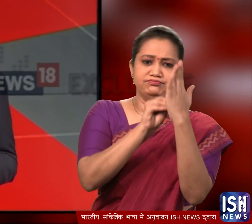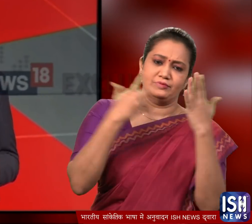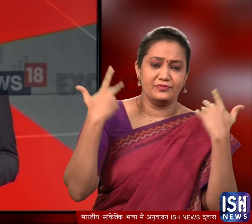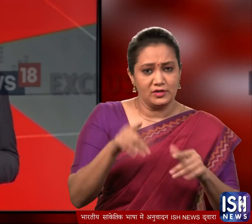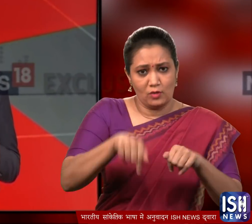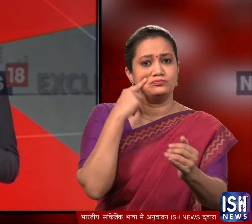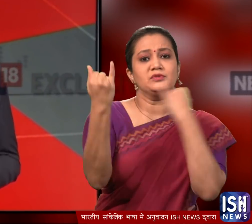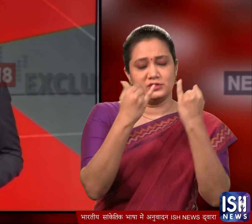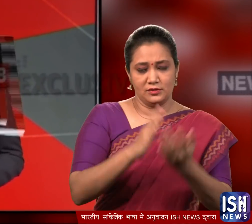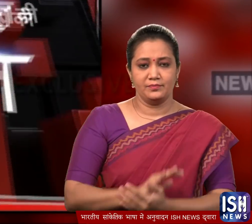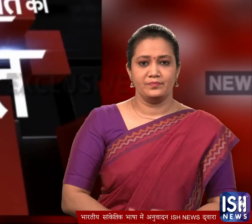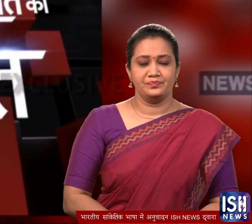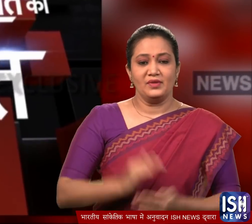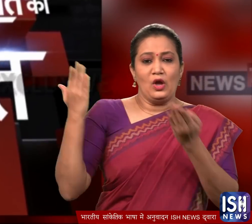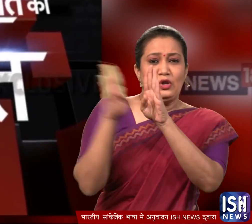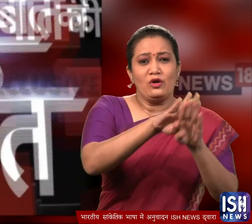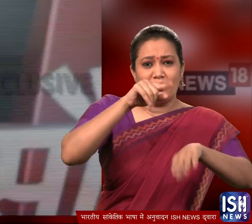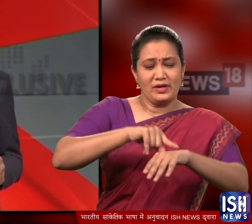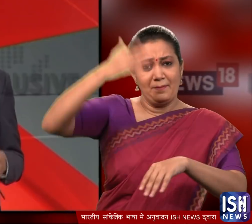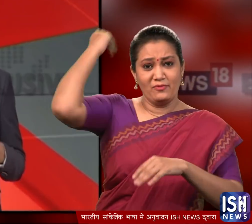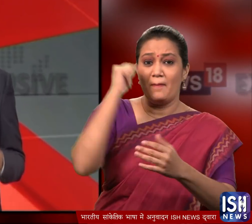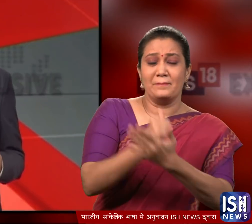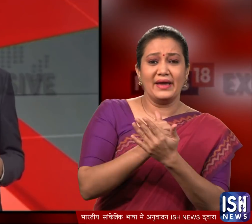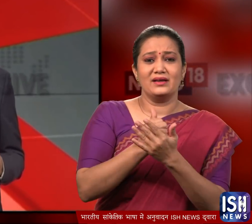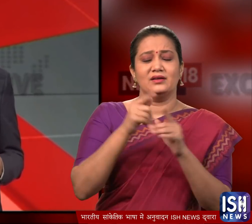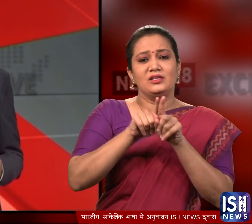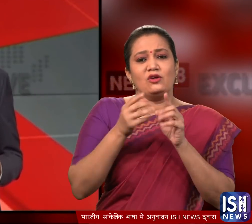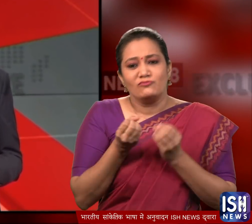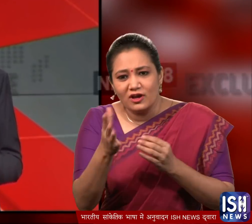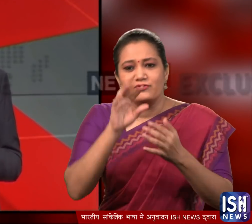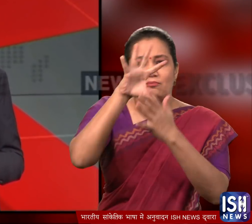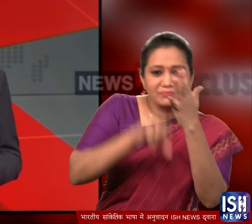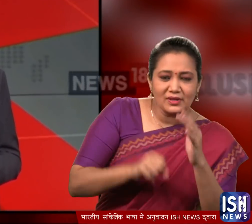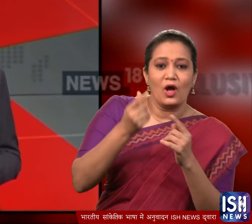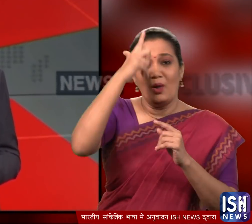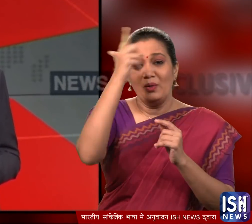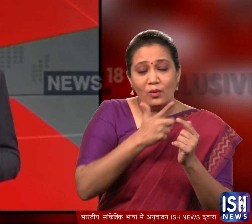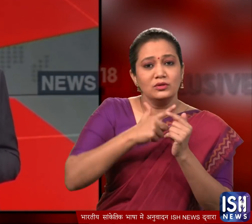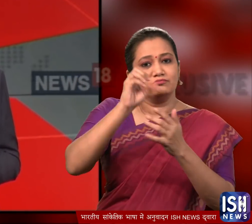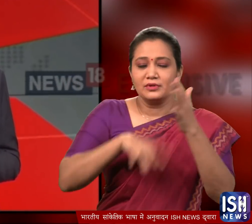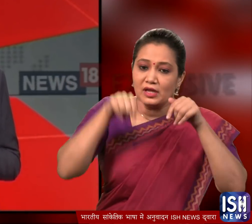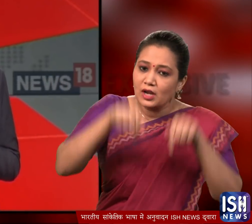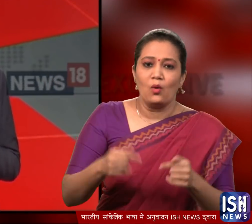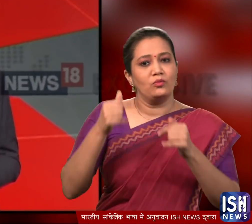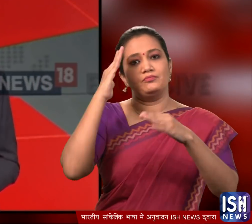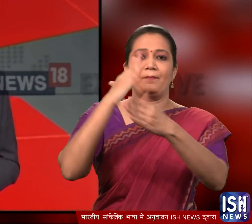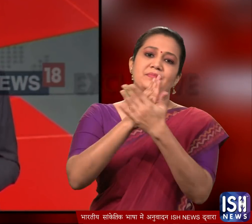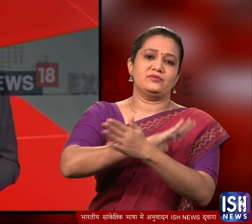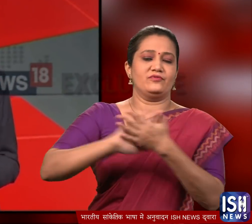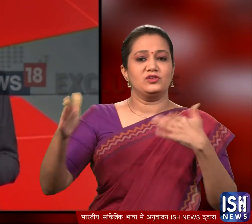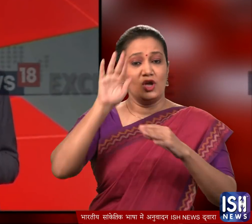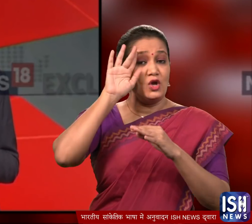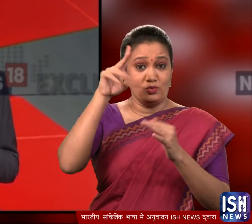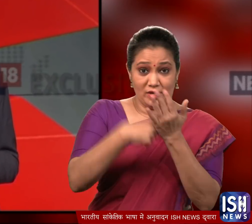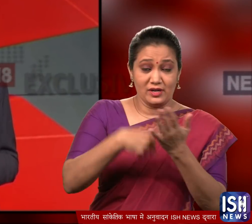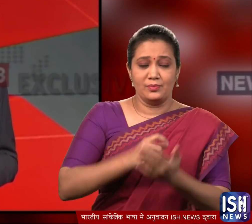पुलिस केस दर्ज करके उसकी तलाश में जुटी। लॉकडाउन के दौरान बैंकों की तरफ से दिए गए लोन मॉरेटोरियम के मामले में ग्राहकों को कोई राहत नहीं मिलेगी।